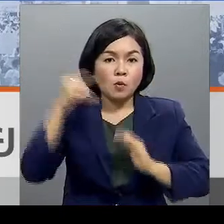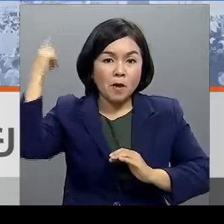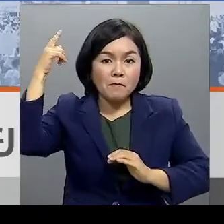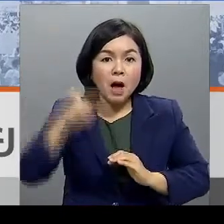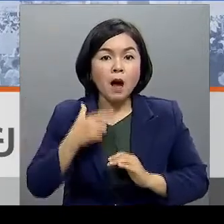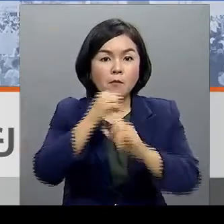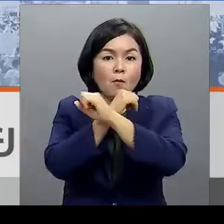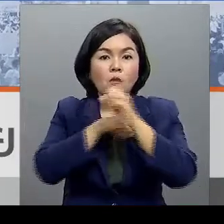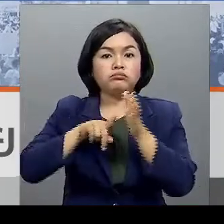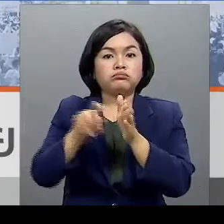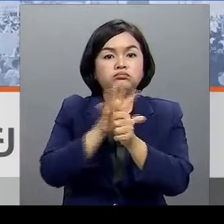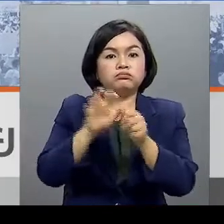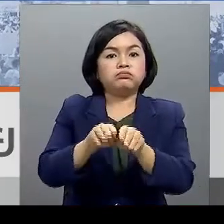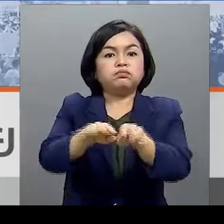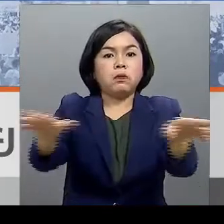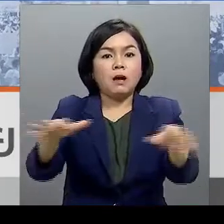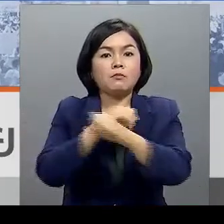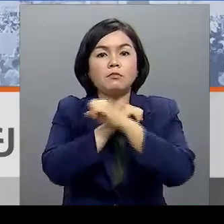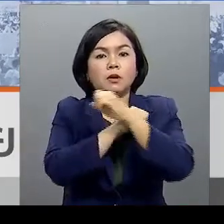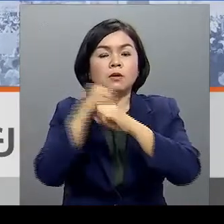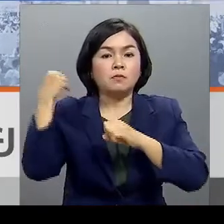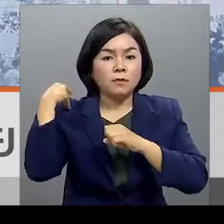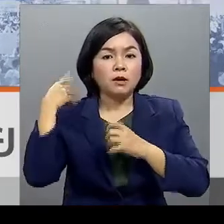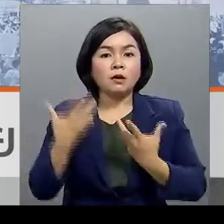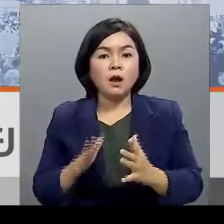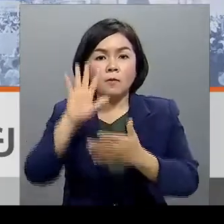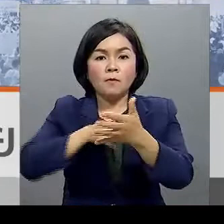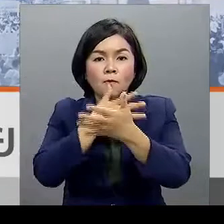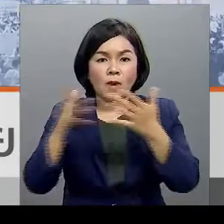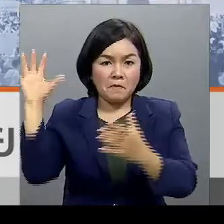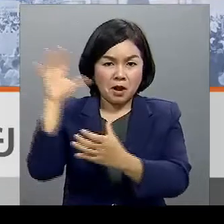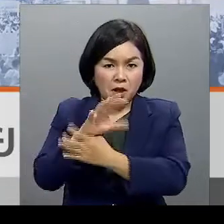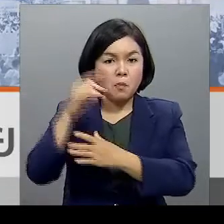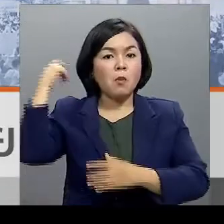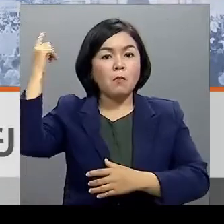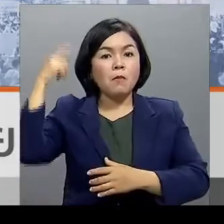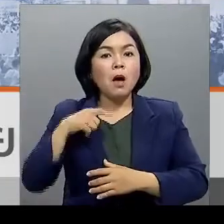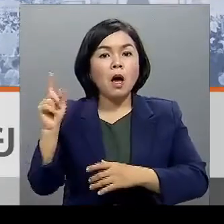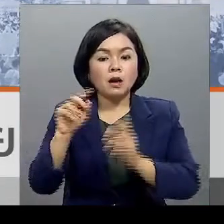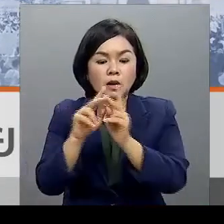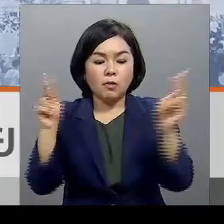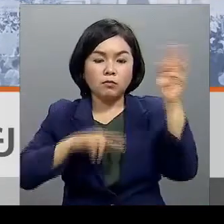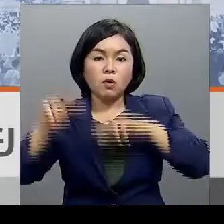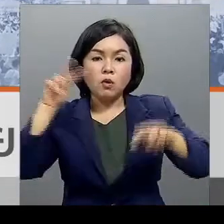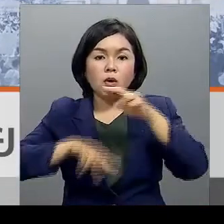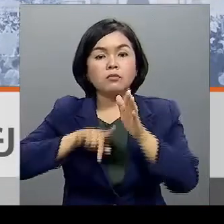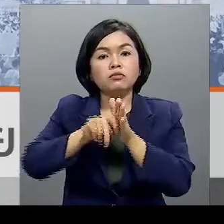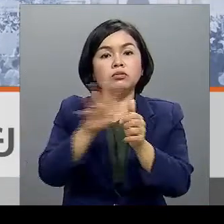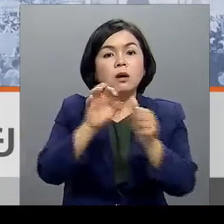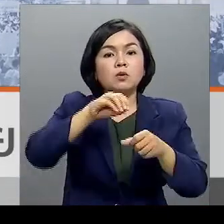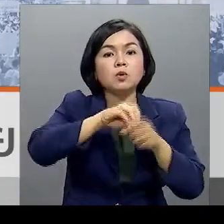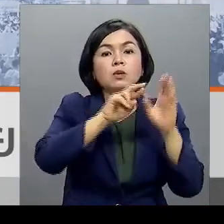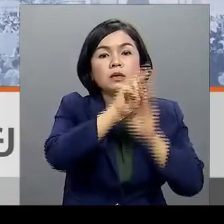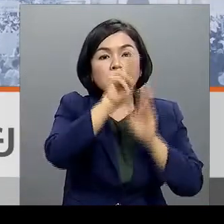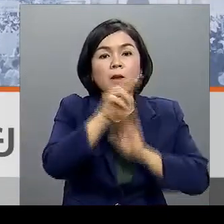การแพร่ระบาดของเก่า 19มาจากการดังกล่าวเกิดขึ้นหลังคณะกรรมการควบคุมโรคติดต่อจังหวัดเชียงรายออกคำสั่ง